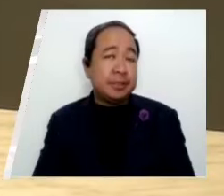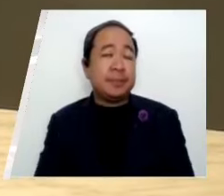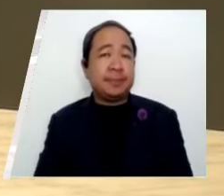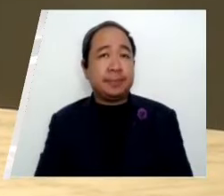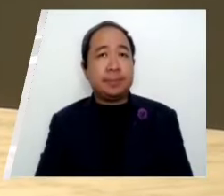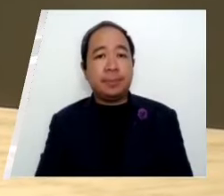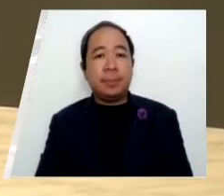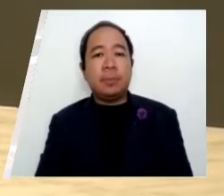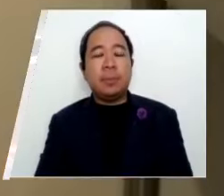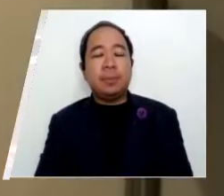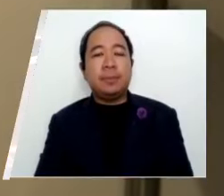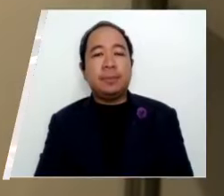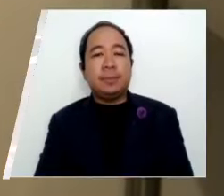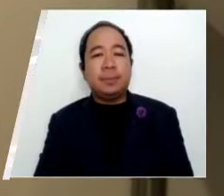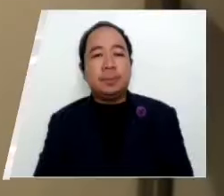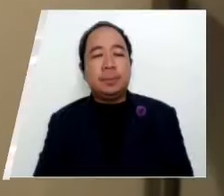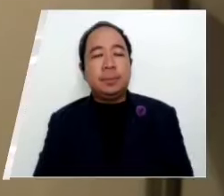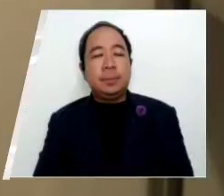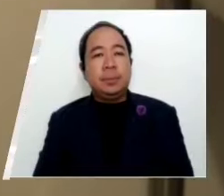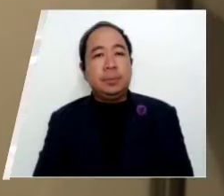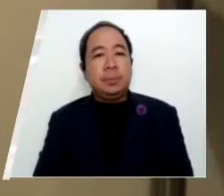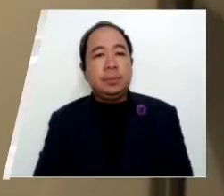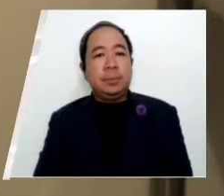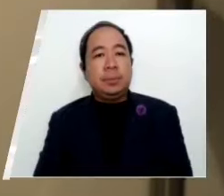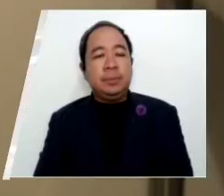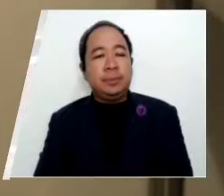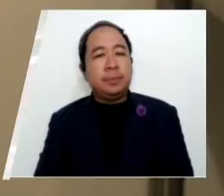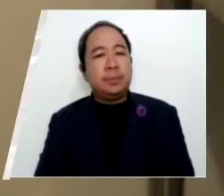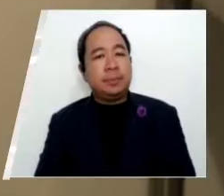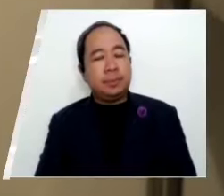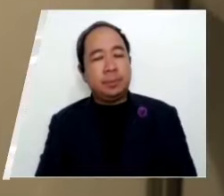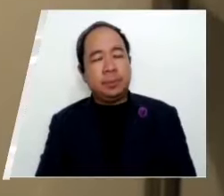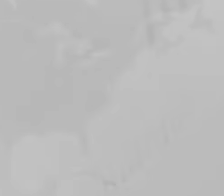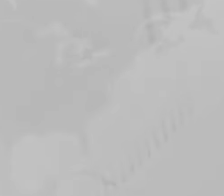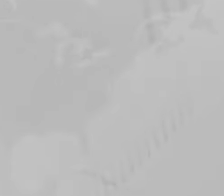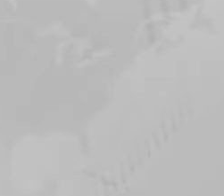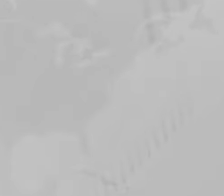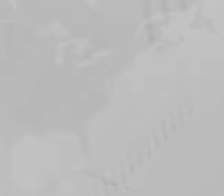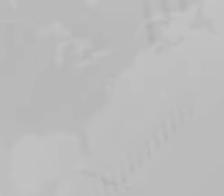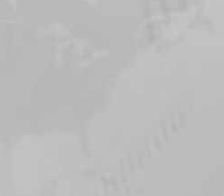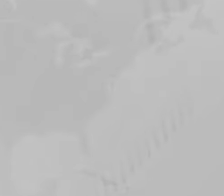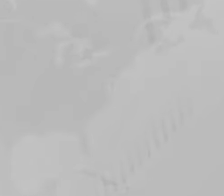News, Mark Salazar, nakatutok 24 oras.